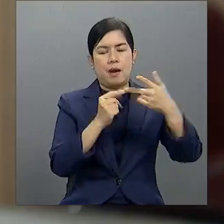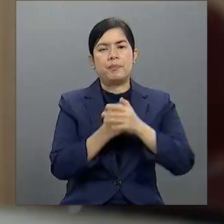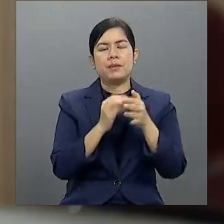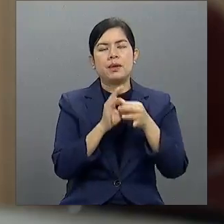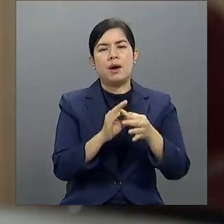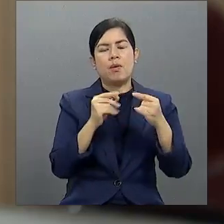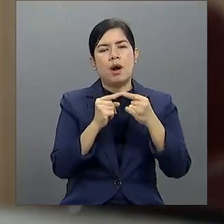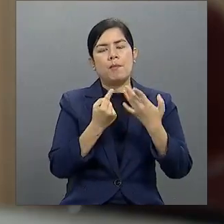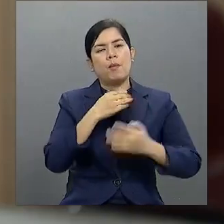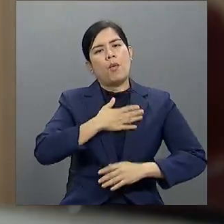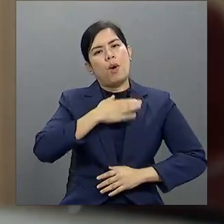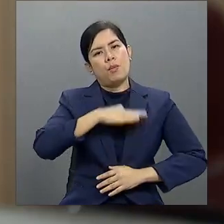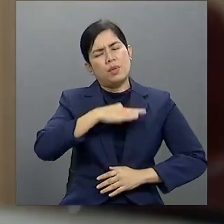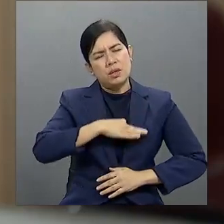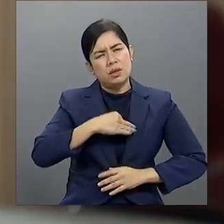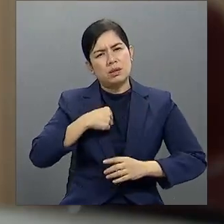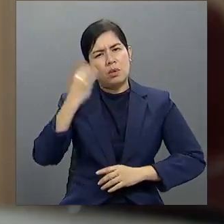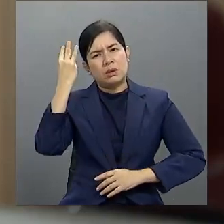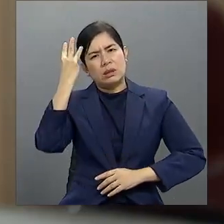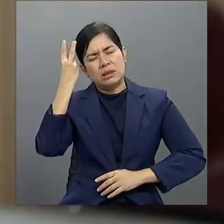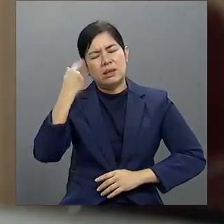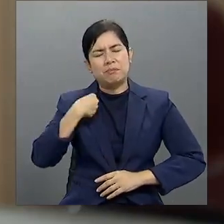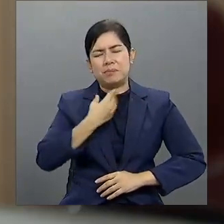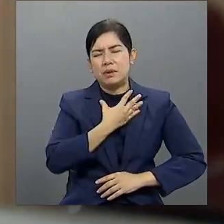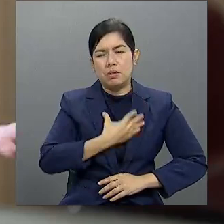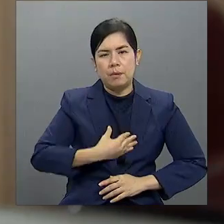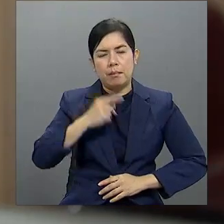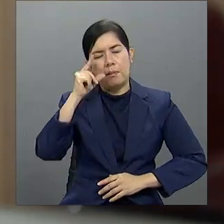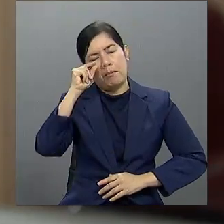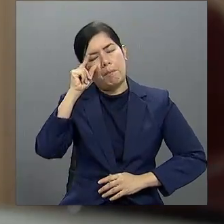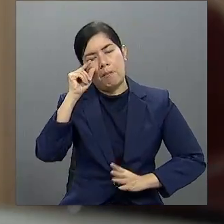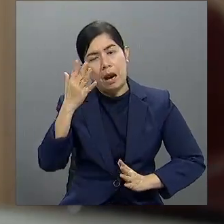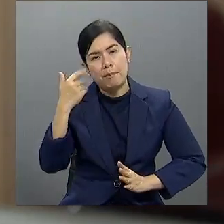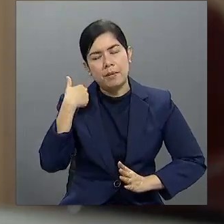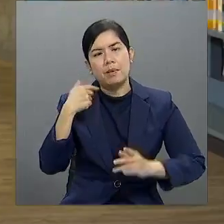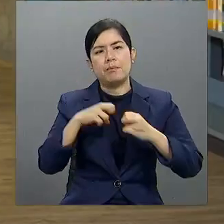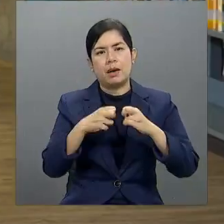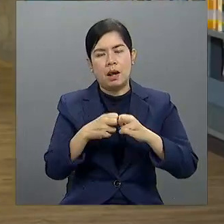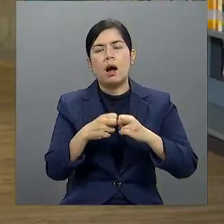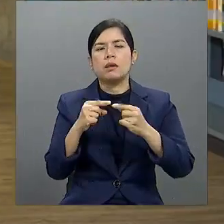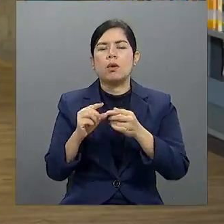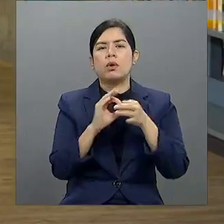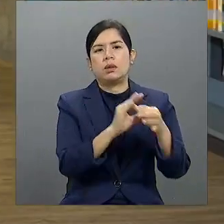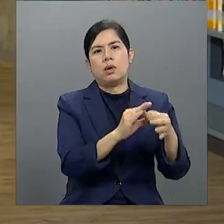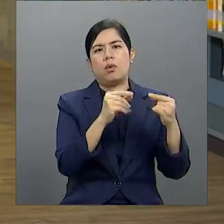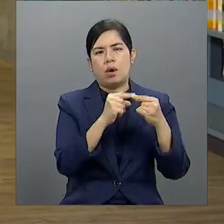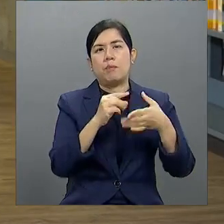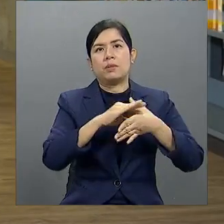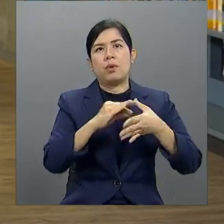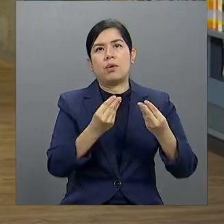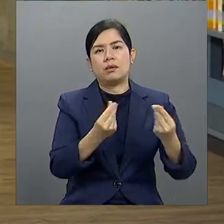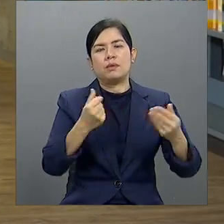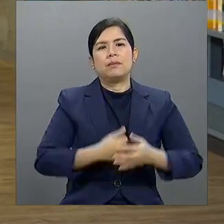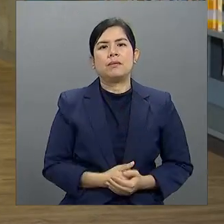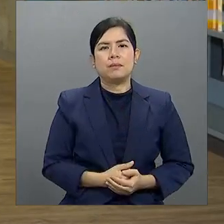ญหาวิตกกังวลซึมเศร้าเครียดนอนไม่หลับตัวนี้เนี่ยอาจจะเป็นทั้งสาเหตุและผลจาก myofascial pain syndrome ได ้แค่คนเครียดเนี่ยมัน